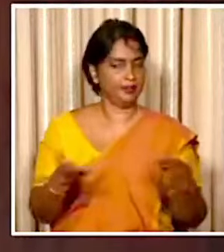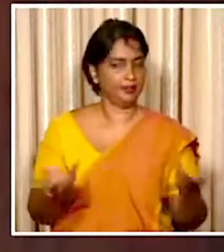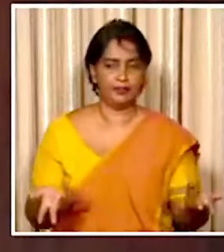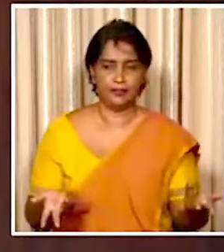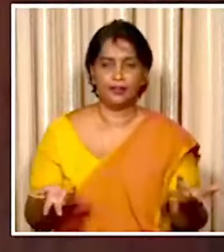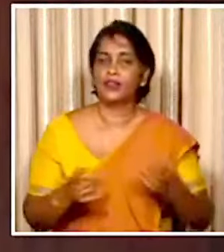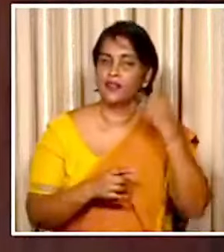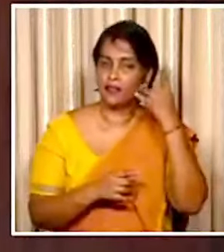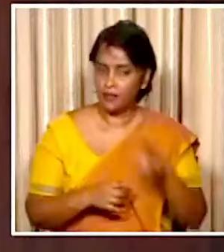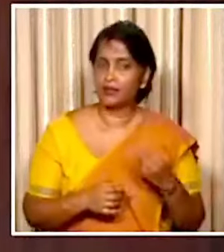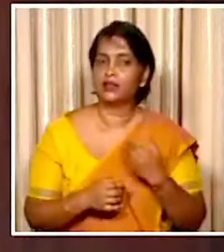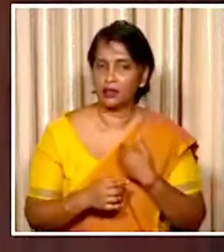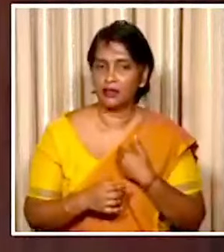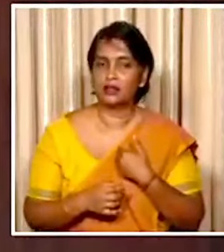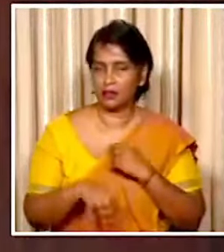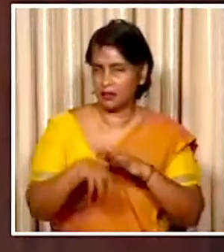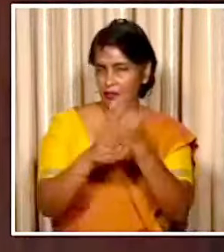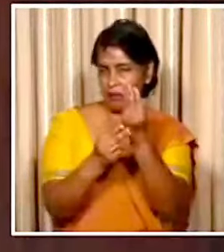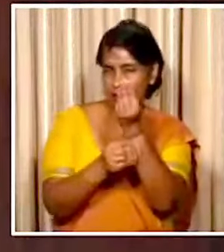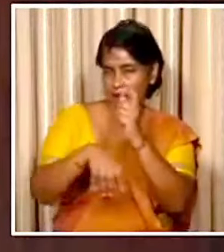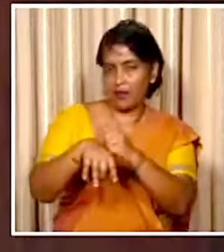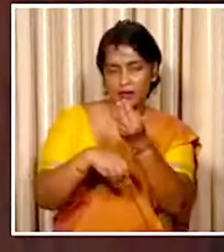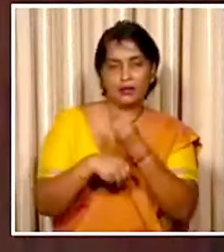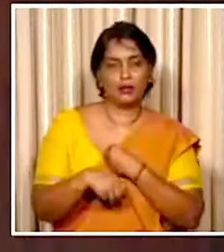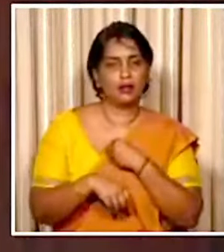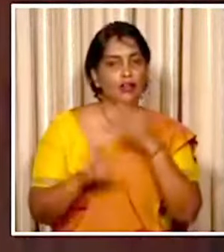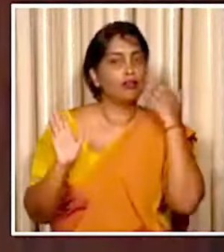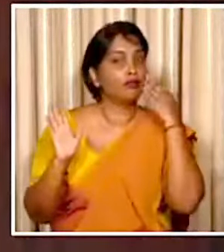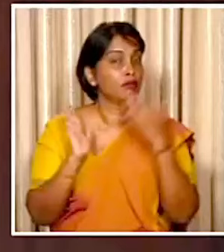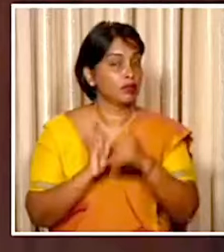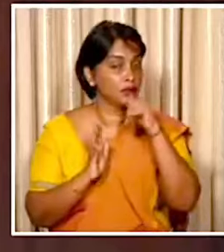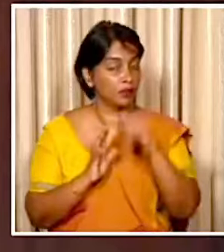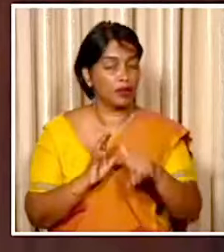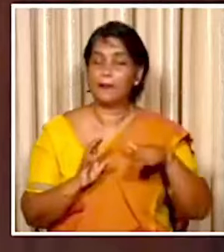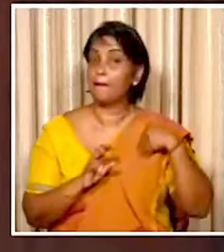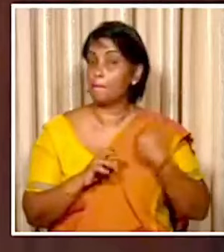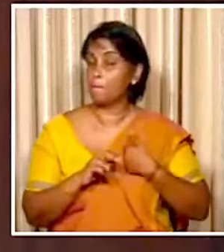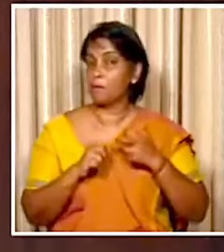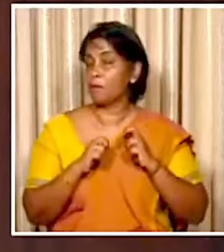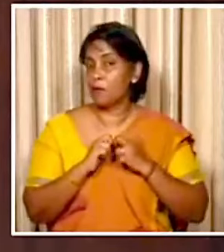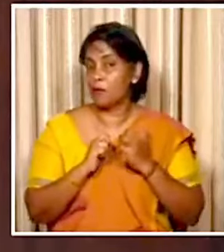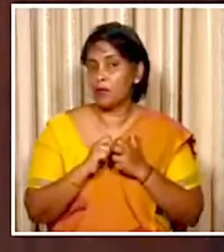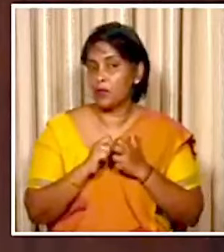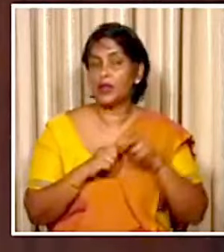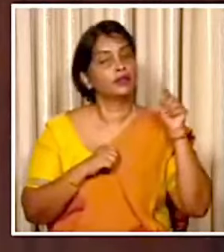සභානායකතුමනි ඒ නිසා මම ඔබතුමාගේ මට එක විනාඩියක් දෙන්න දැන් මේ සම්බන්ධව ඇත්තම තිබෙන ප්‍රධාන ප්‍රශ්නේ තමයි මේ විදිහට කවුද අරන්